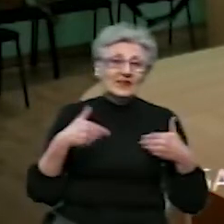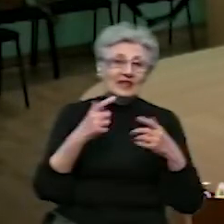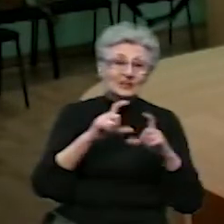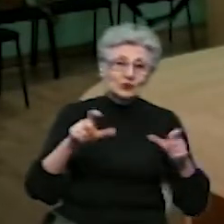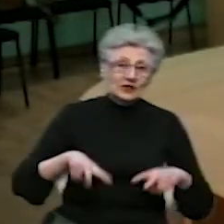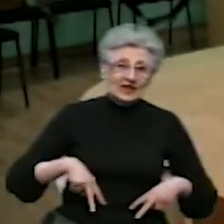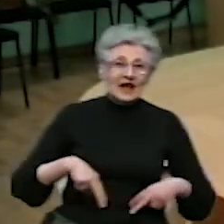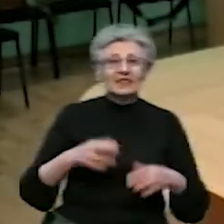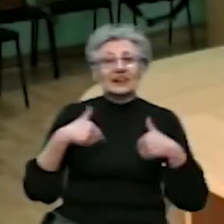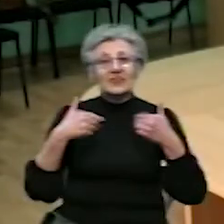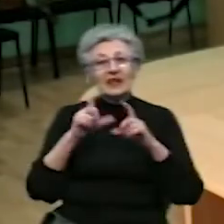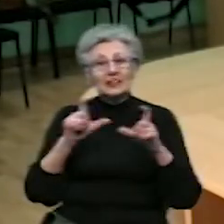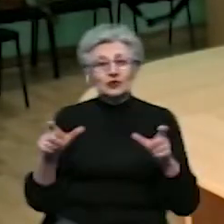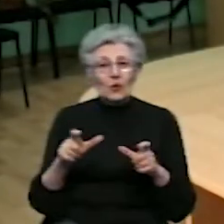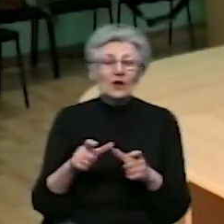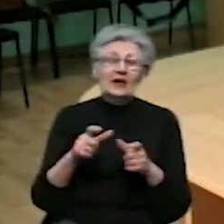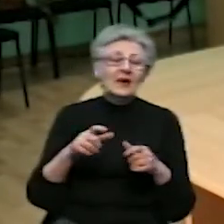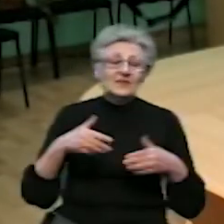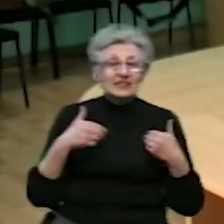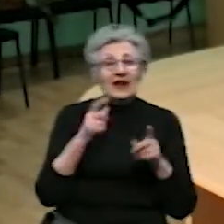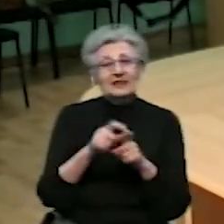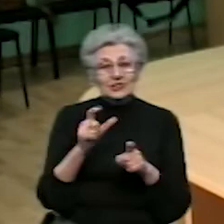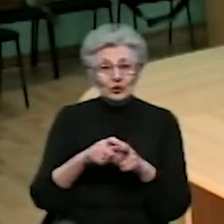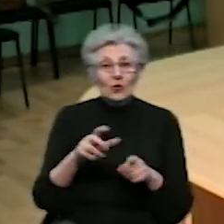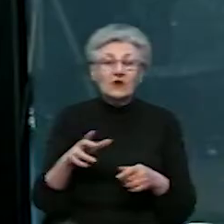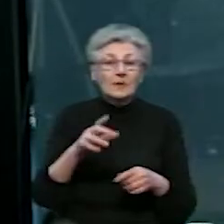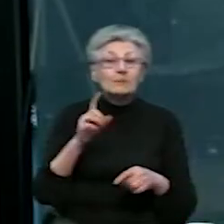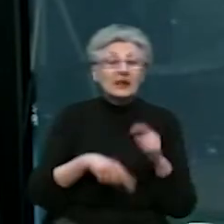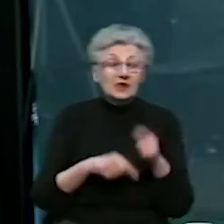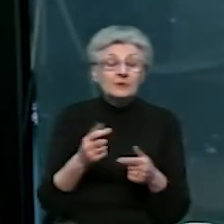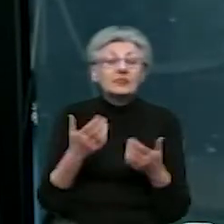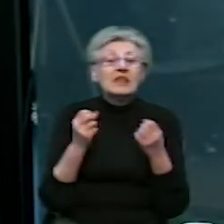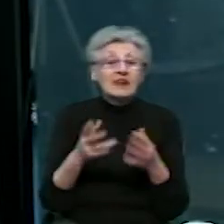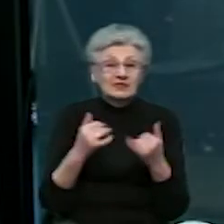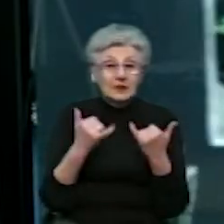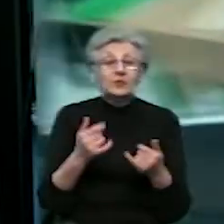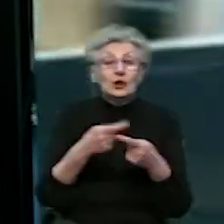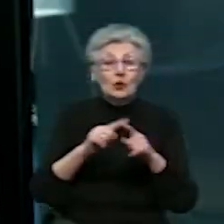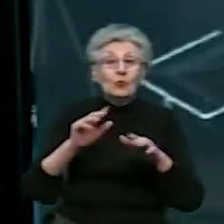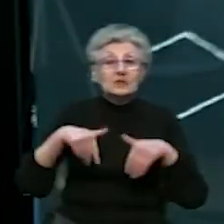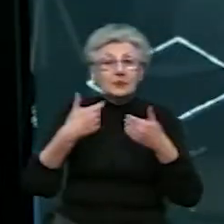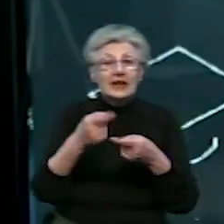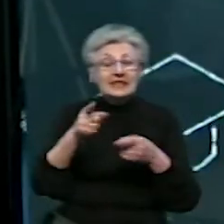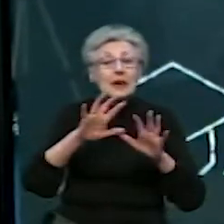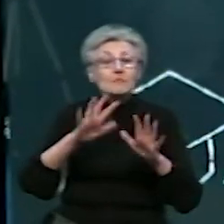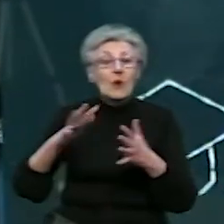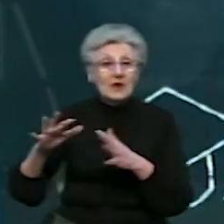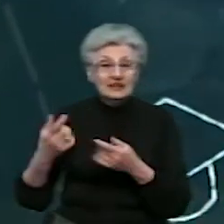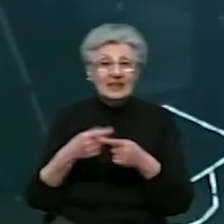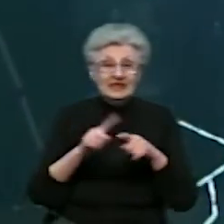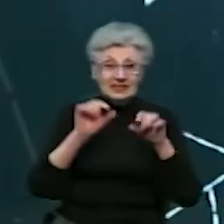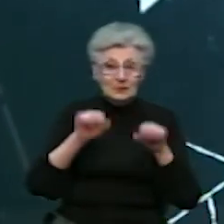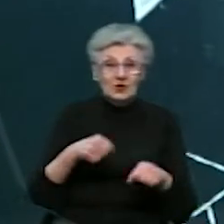слово батьків, класних керівників, випускників. Але як це все забезпечити? Тому запропонували ті моменти, які могли б зробити.